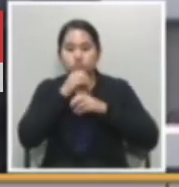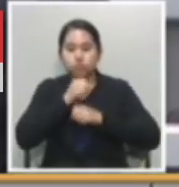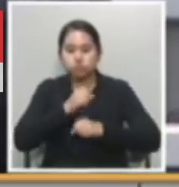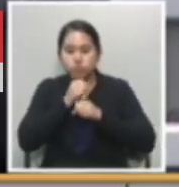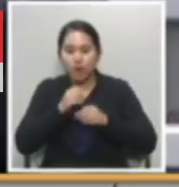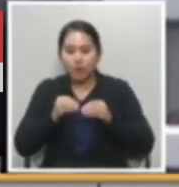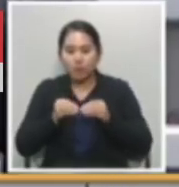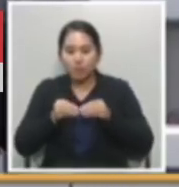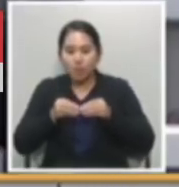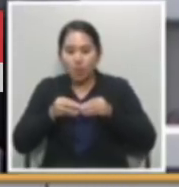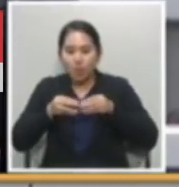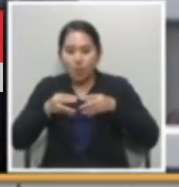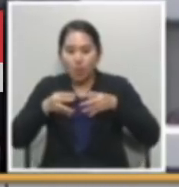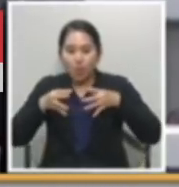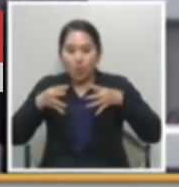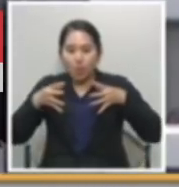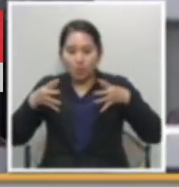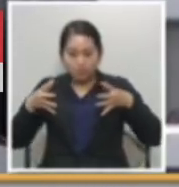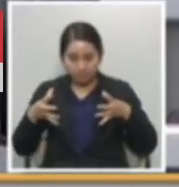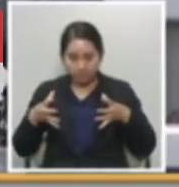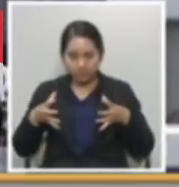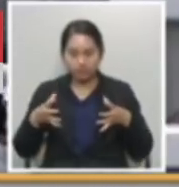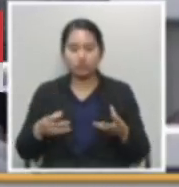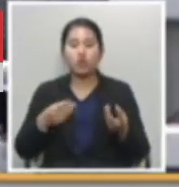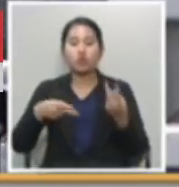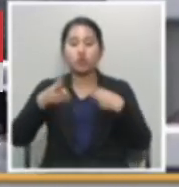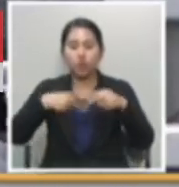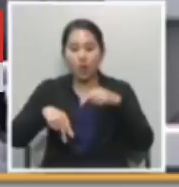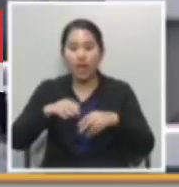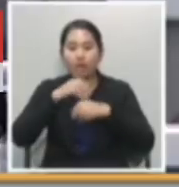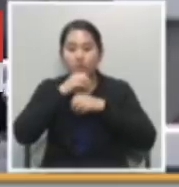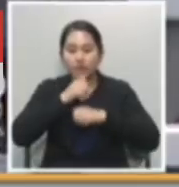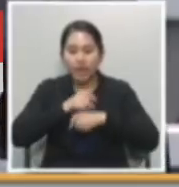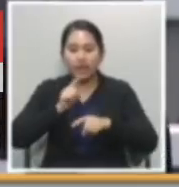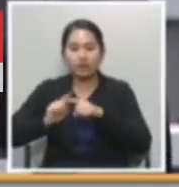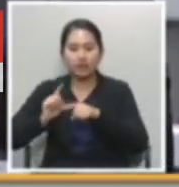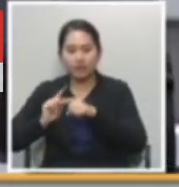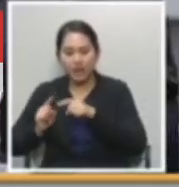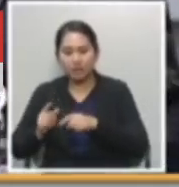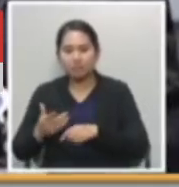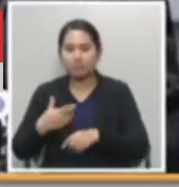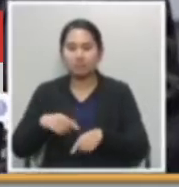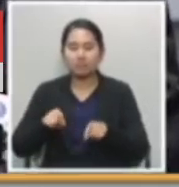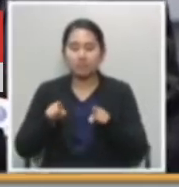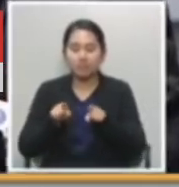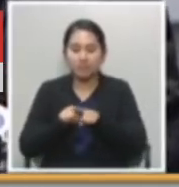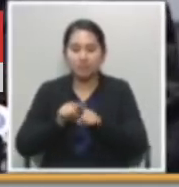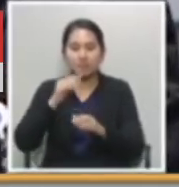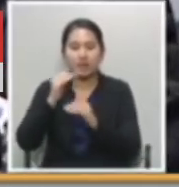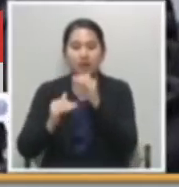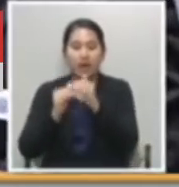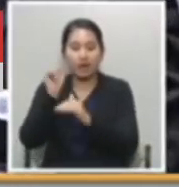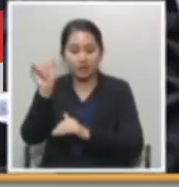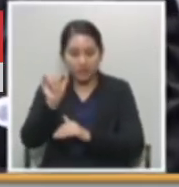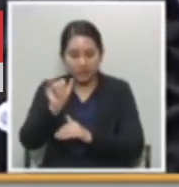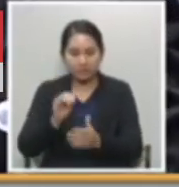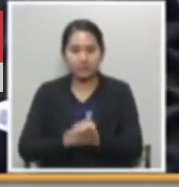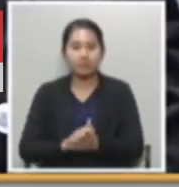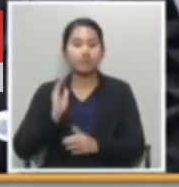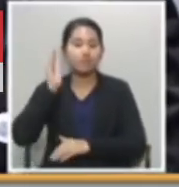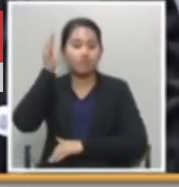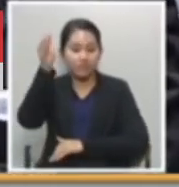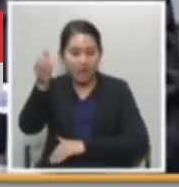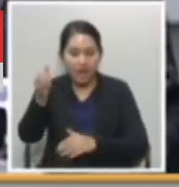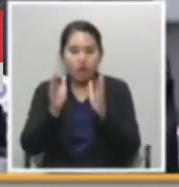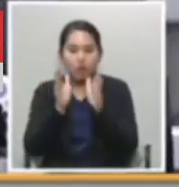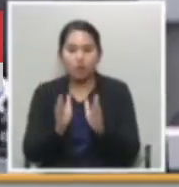ากขึ้นทุกทีการรักษาพยาบาลยังตามล้าหลังอยู่วันข้างหน้าผู้สูงอายุจะท